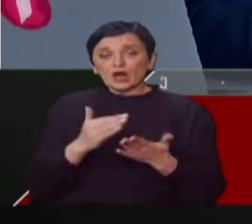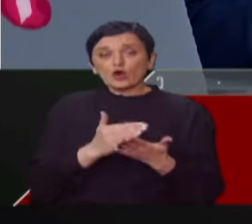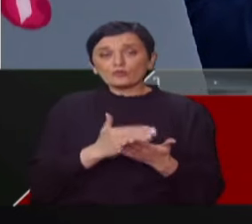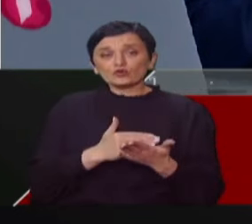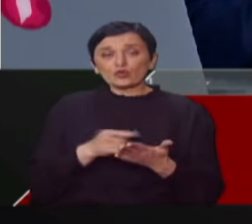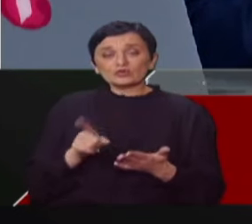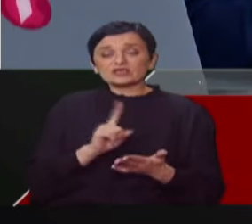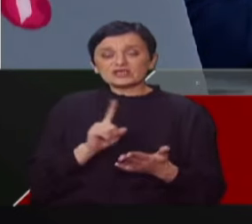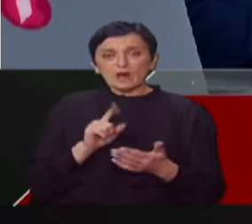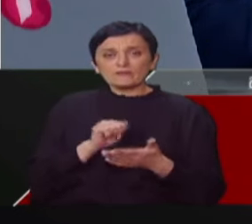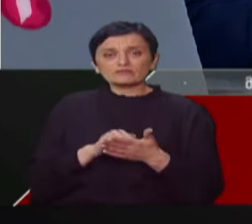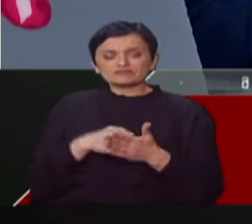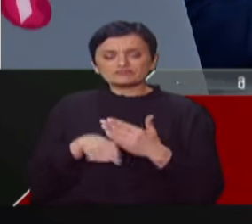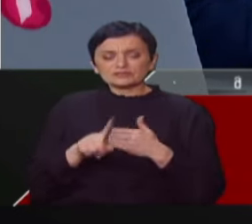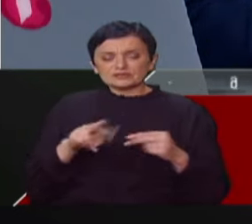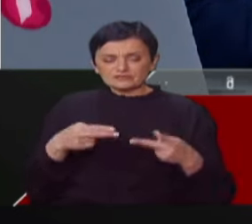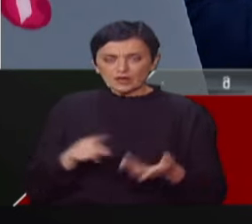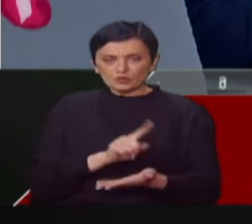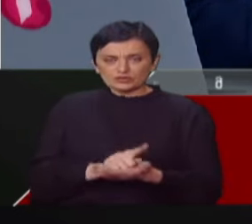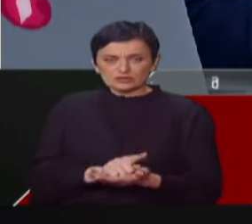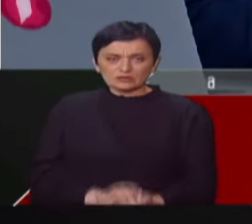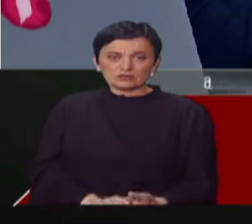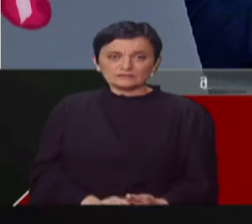și, da, Ramgamo, Icuiam, Culeba, sau Culeba.